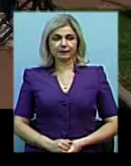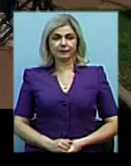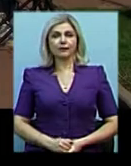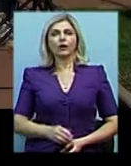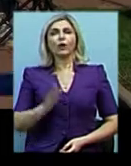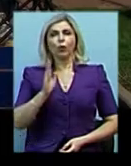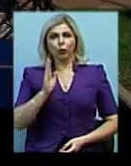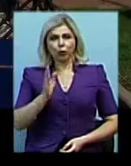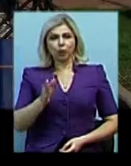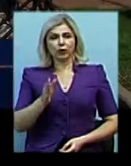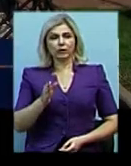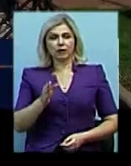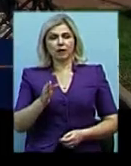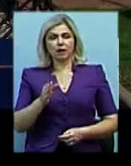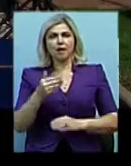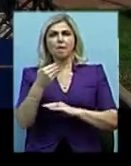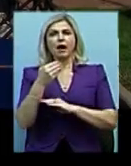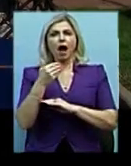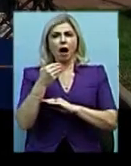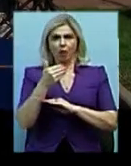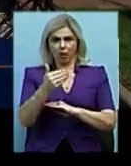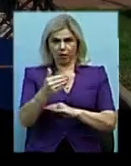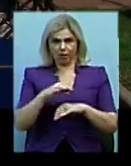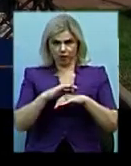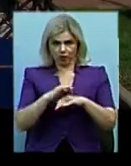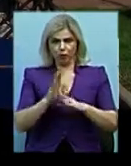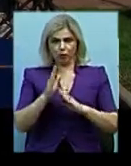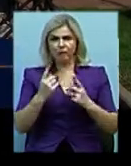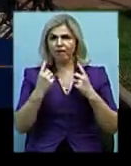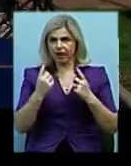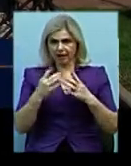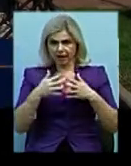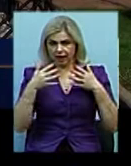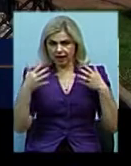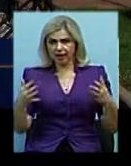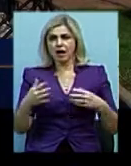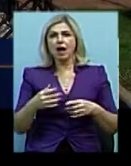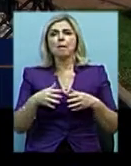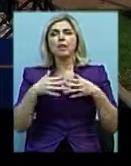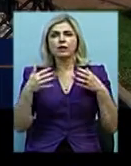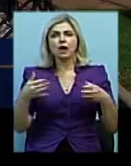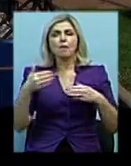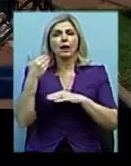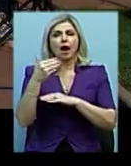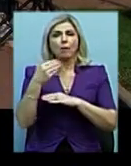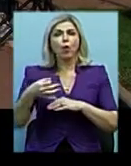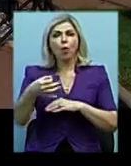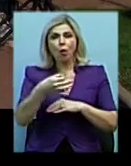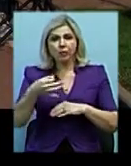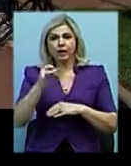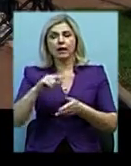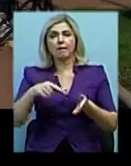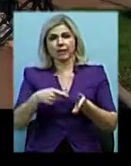Буде виноситись великий прапор України, великий прапор області, великий прапор